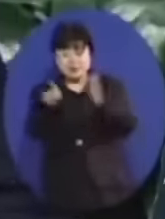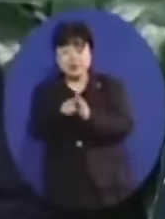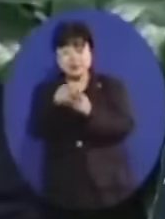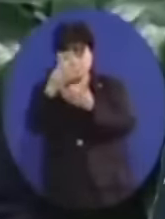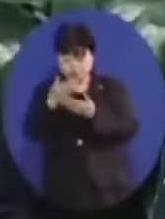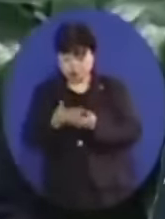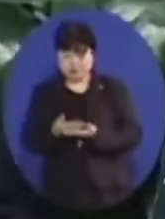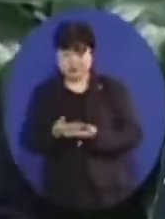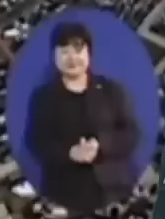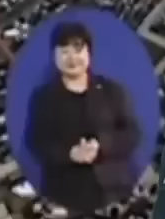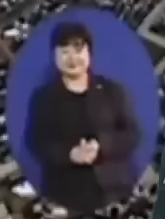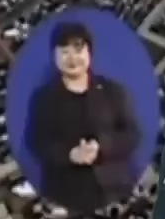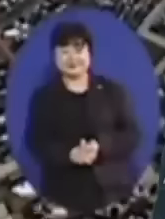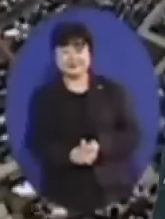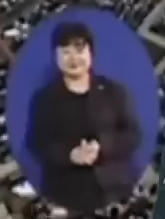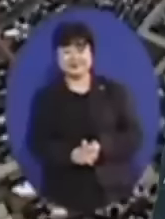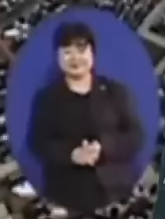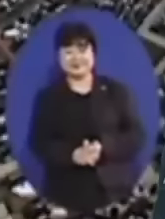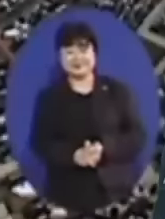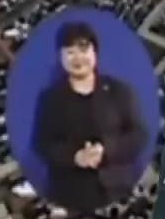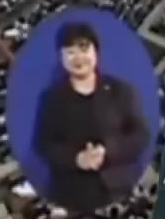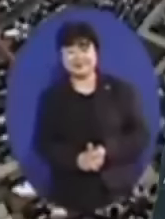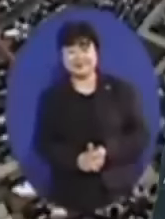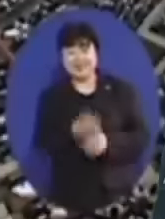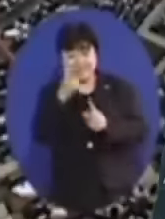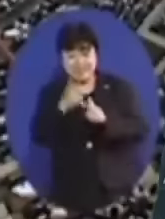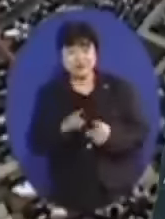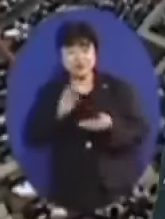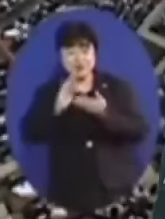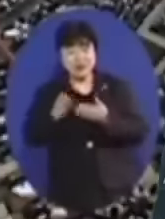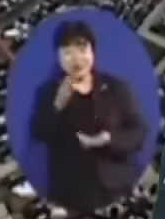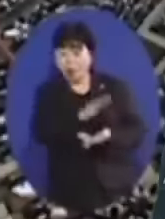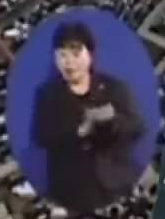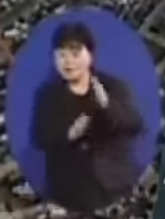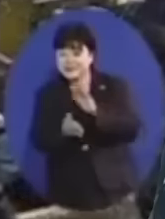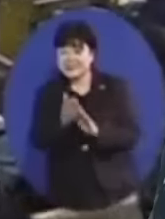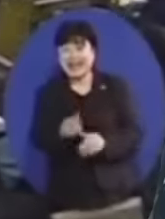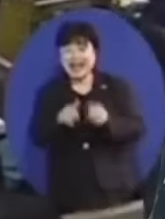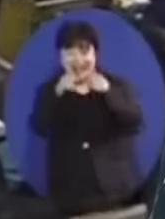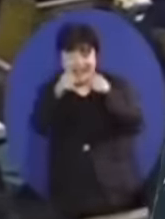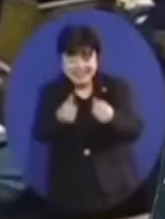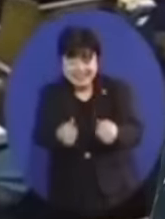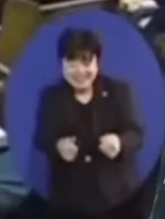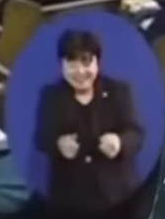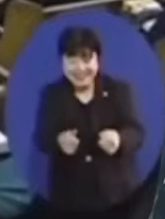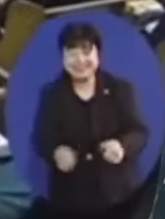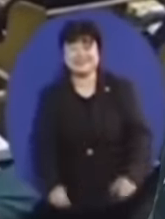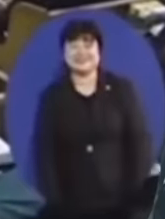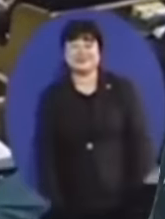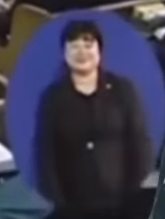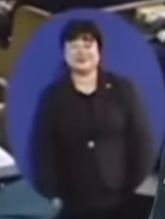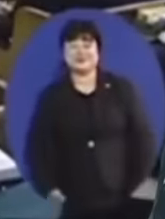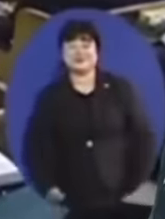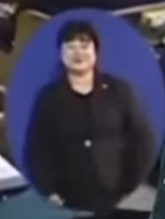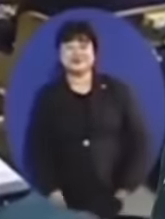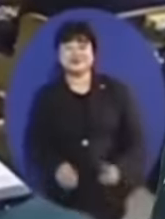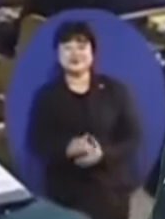주는데 옆에 계신 분들에게 예수밖에 없습니다 말씀하시죠.